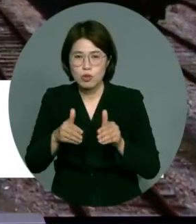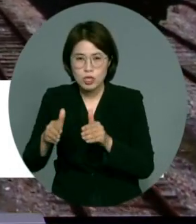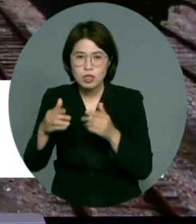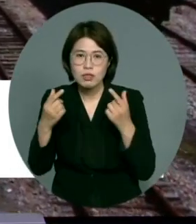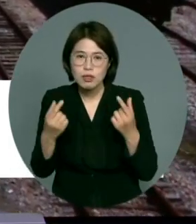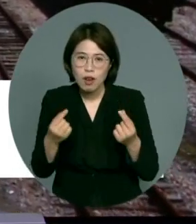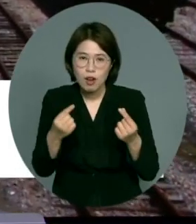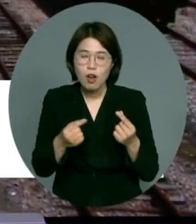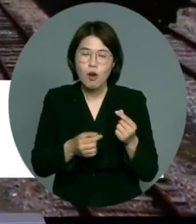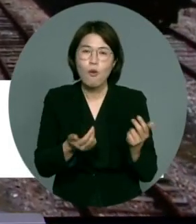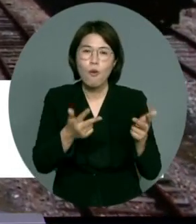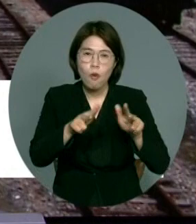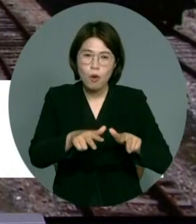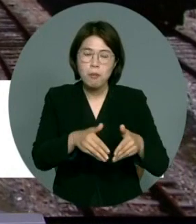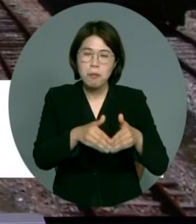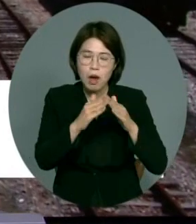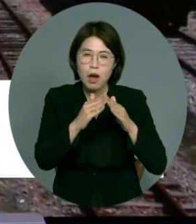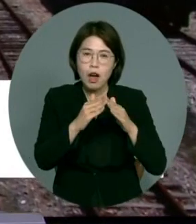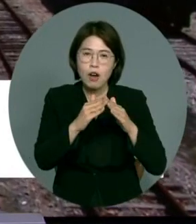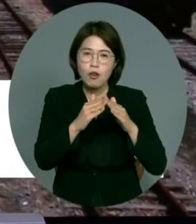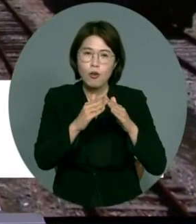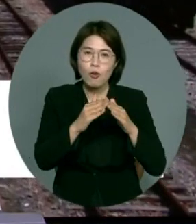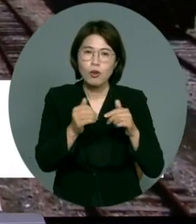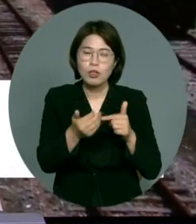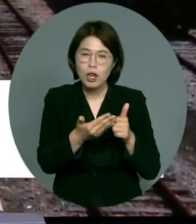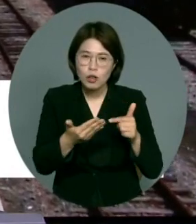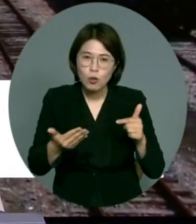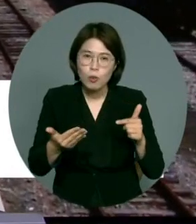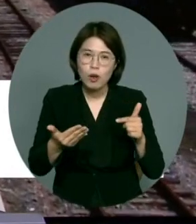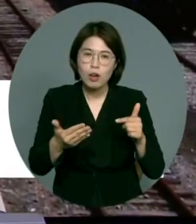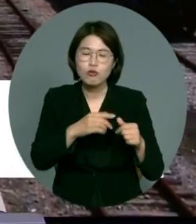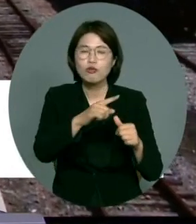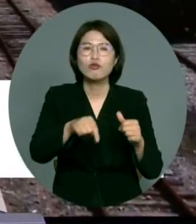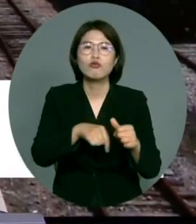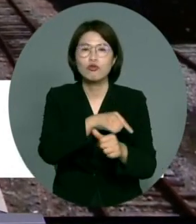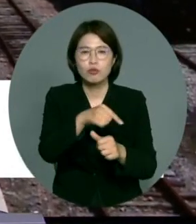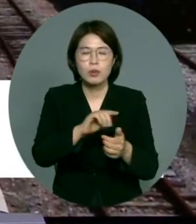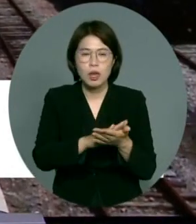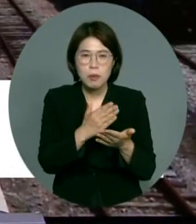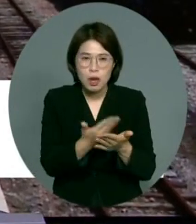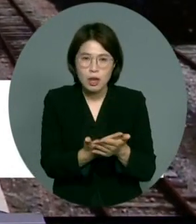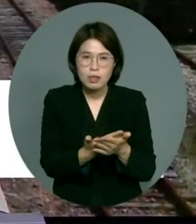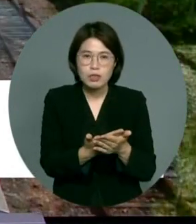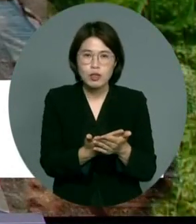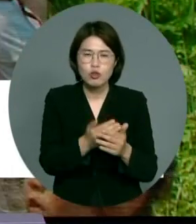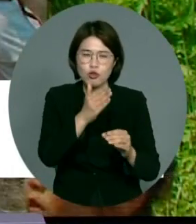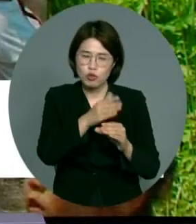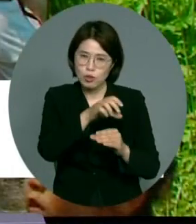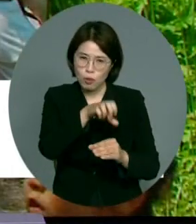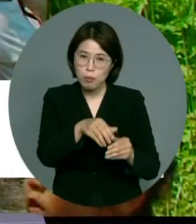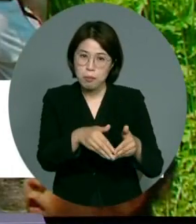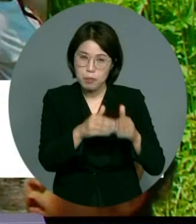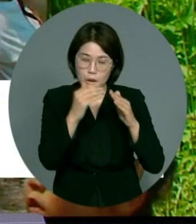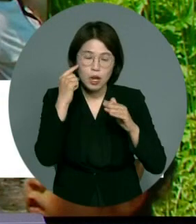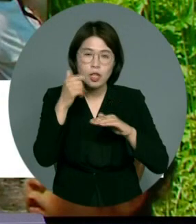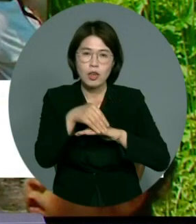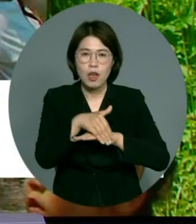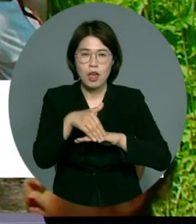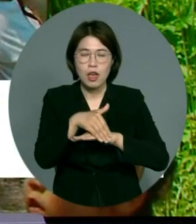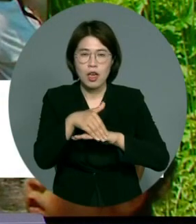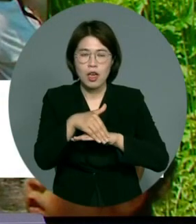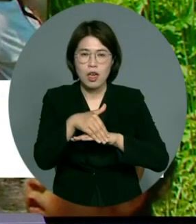이 주요 동선을 낙동강 병까지 넓혀 안동 관광의 거점으로 삼는 다는 계획인데요 변수가